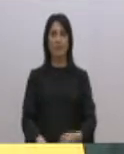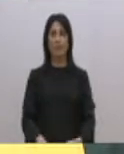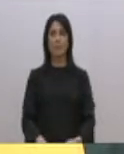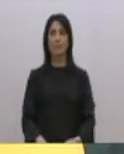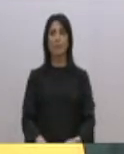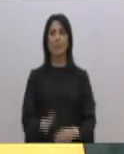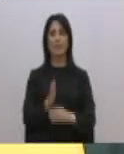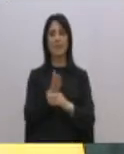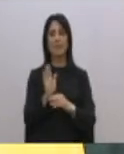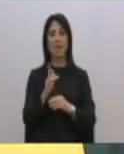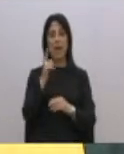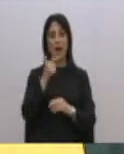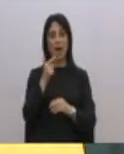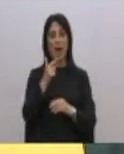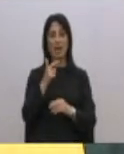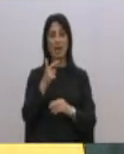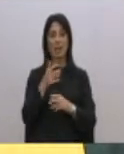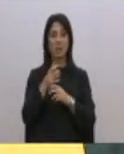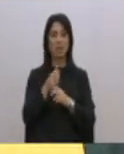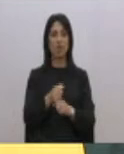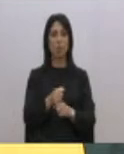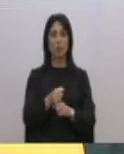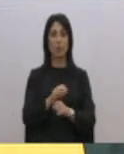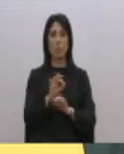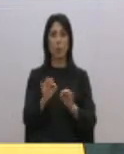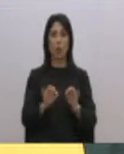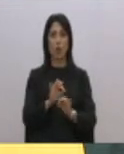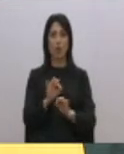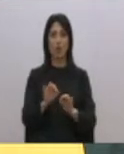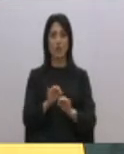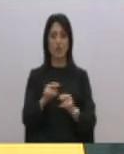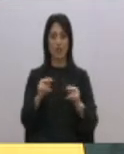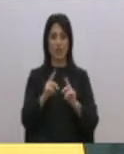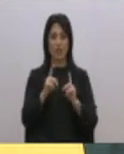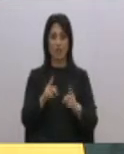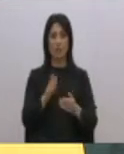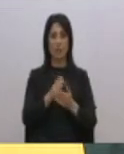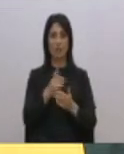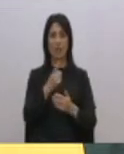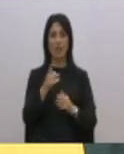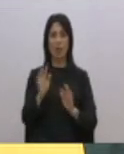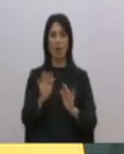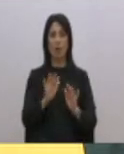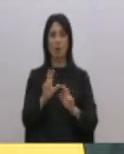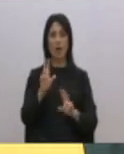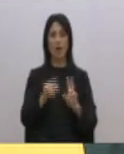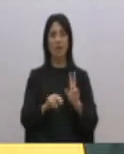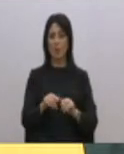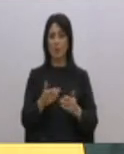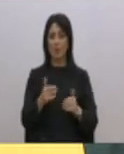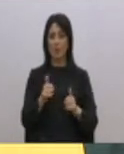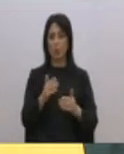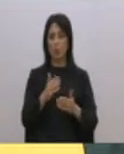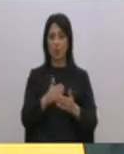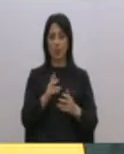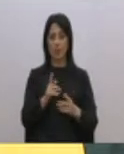ხა ცალკე განათლების უფლების შეზღუდვა პროექტში დიდასტურებთ, რომ არის ერთ-ერთ ღონისძიებად გათვალისწინებული.